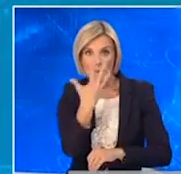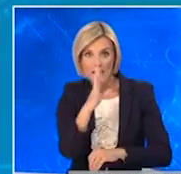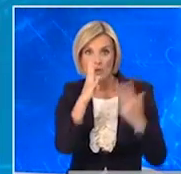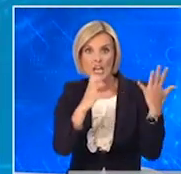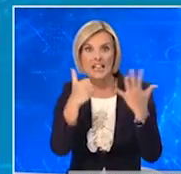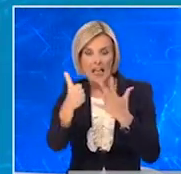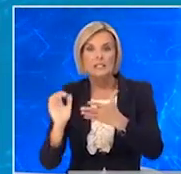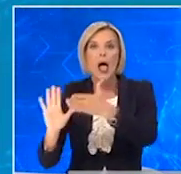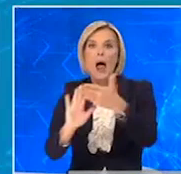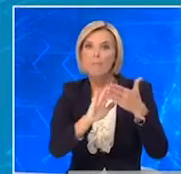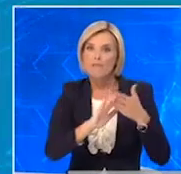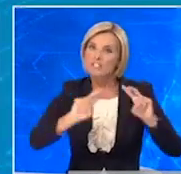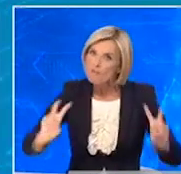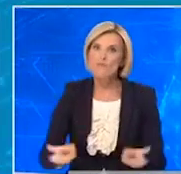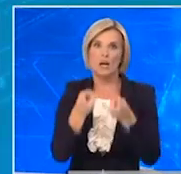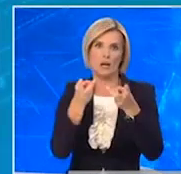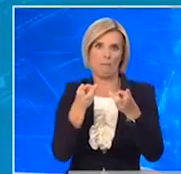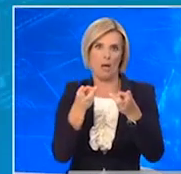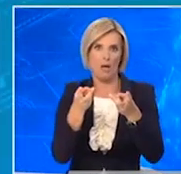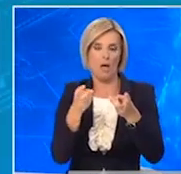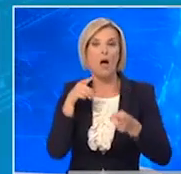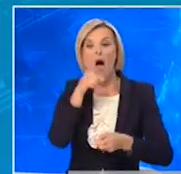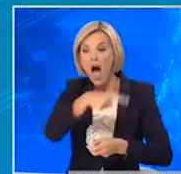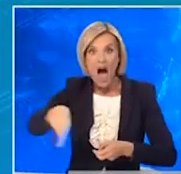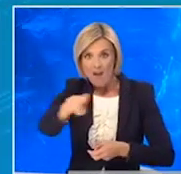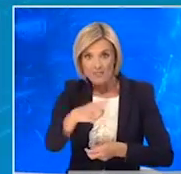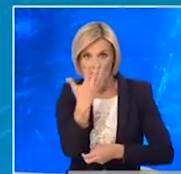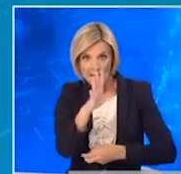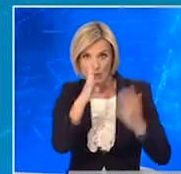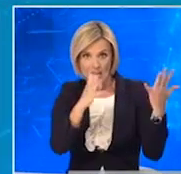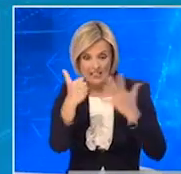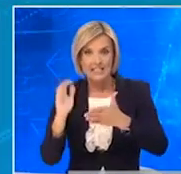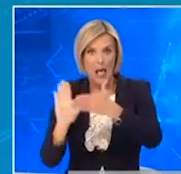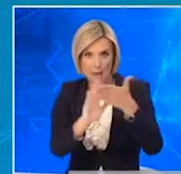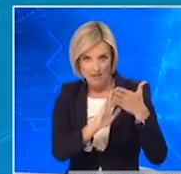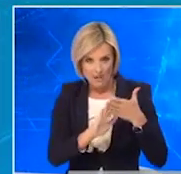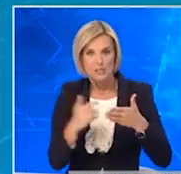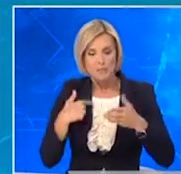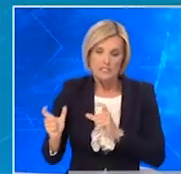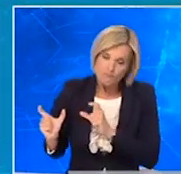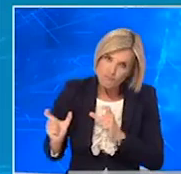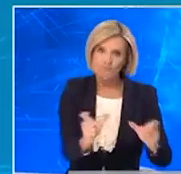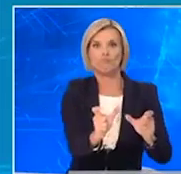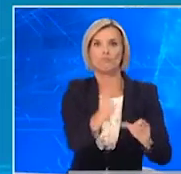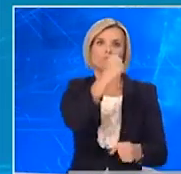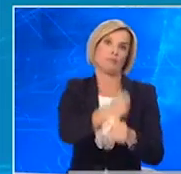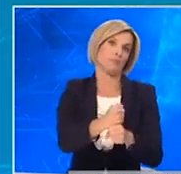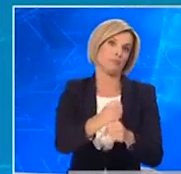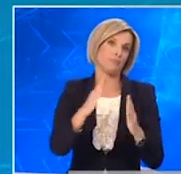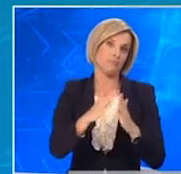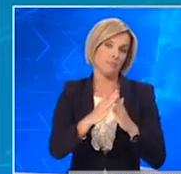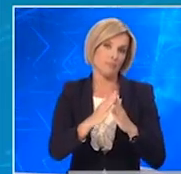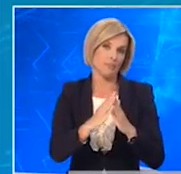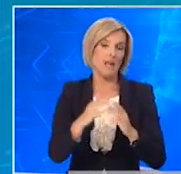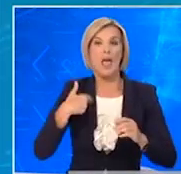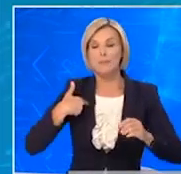τεθεί ως στενές επαφές, είτε high είτε low risk, σε απομόνωση. Όμως αξία έχει να μην